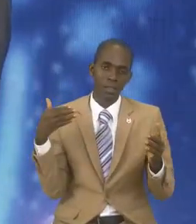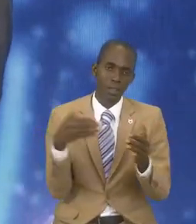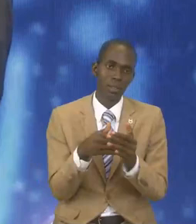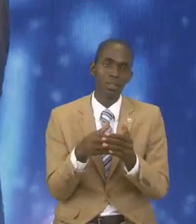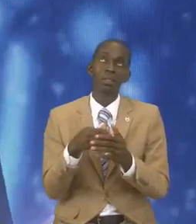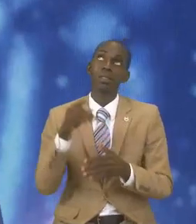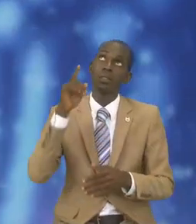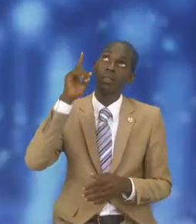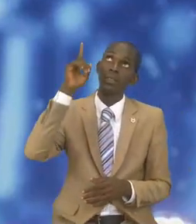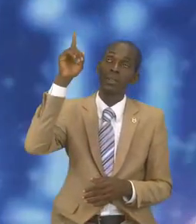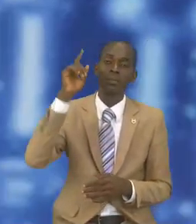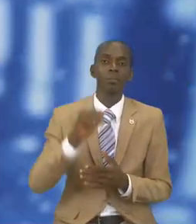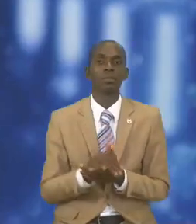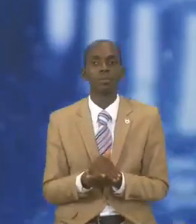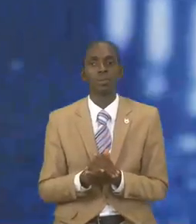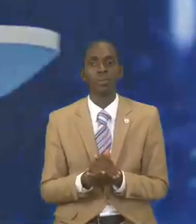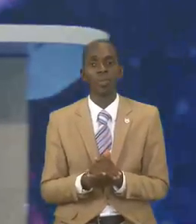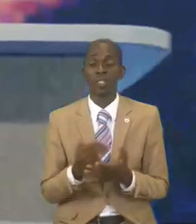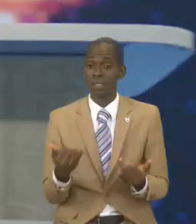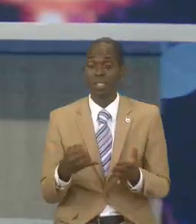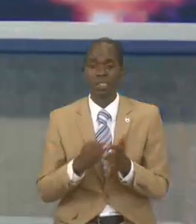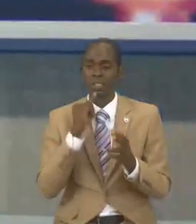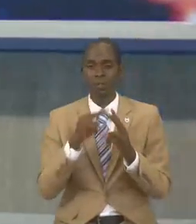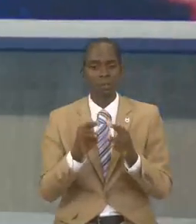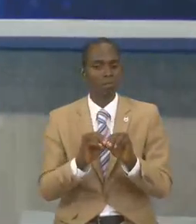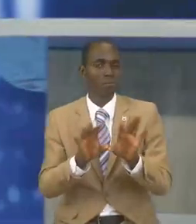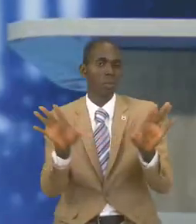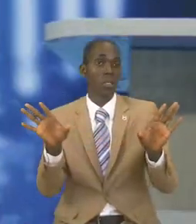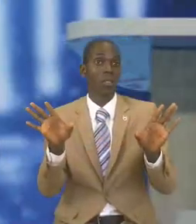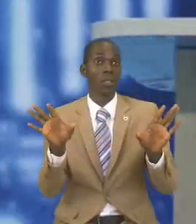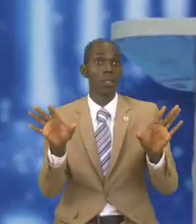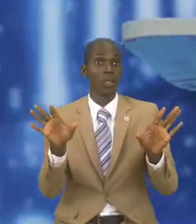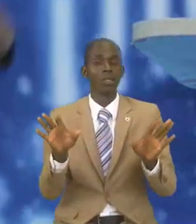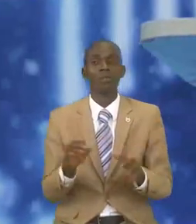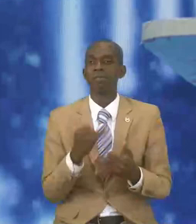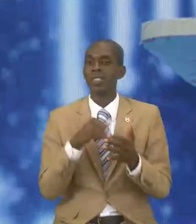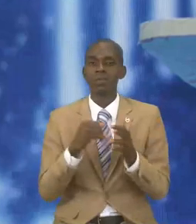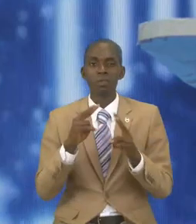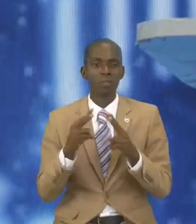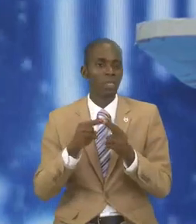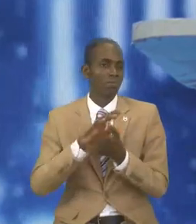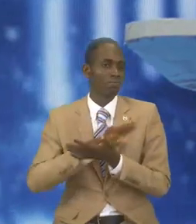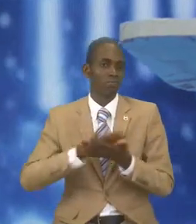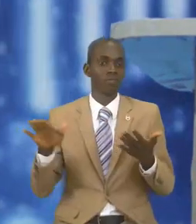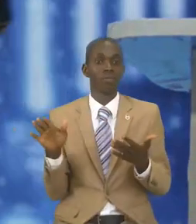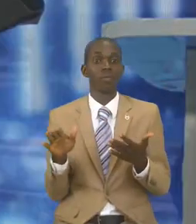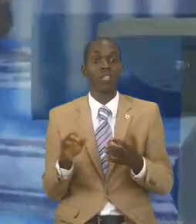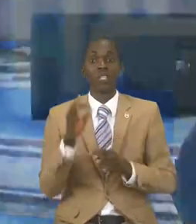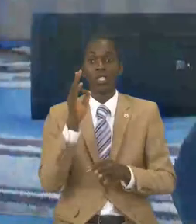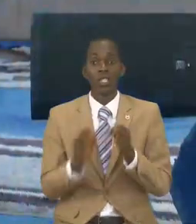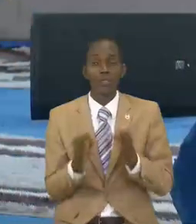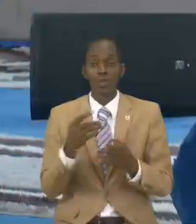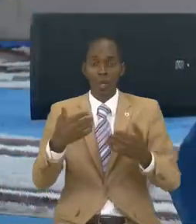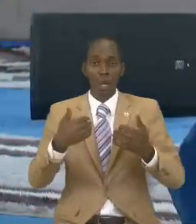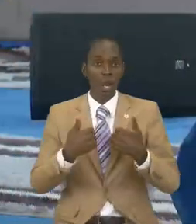péché contre Dieu. C'est très clair alors. Si nous voulons avoir le salut, il y a quelque chose à faire. Nous